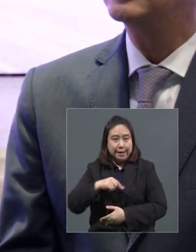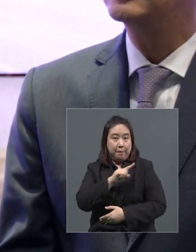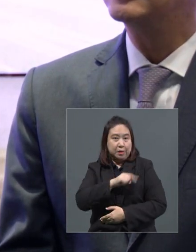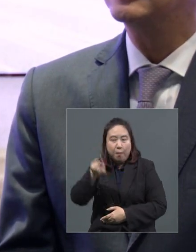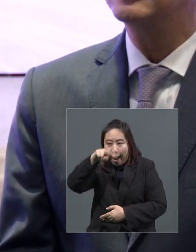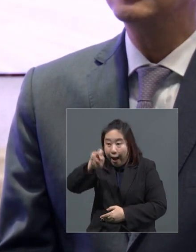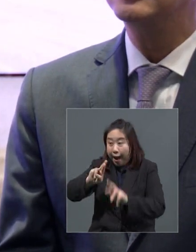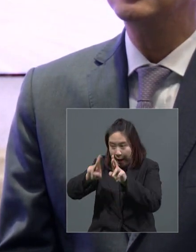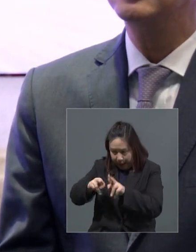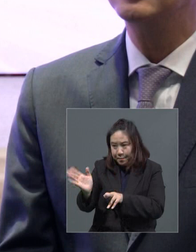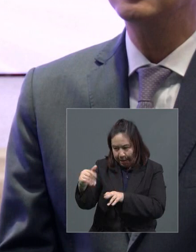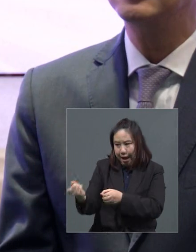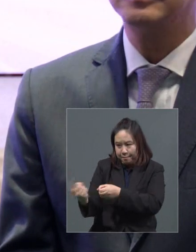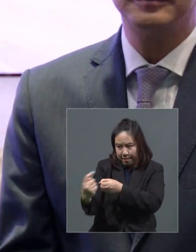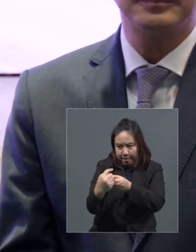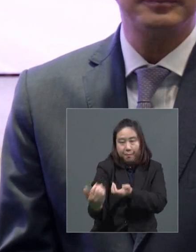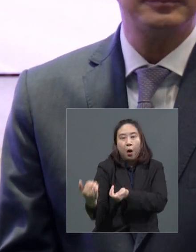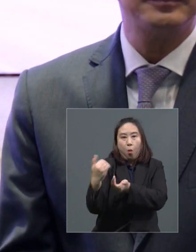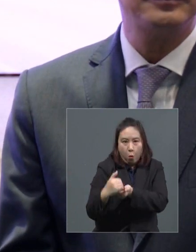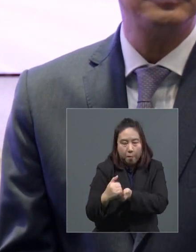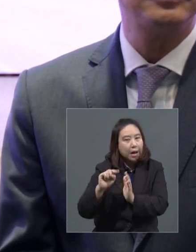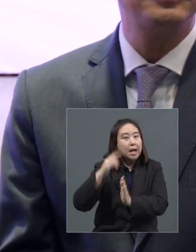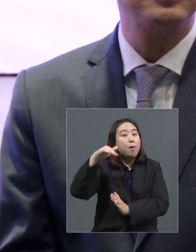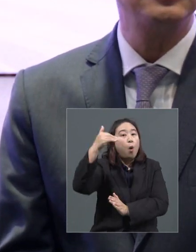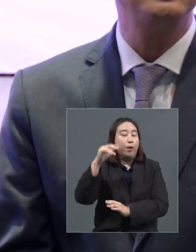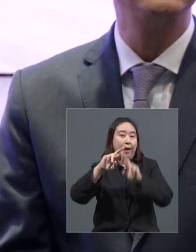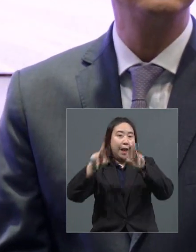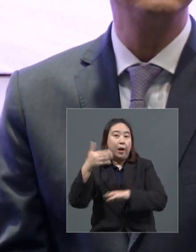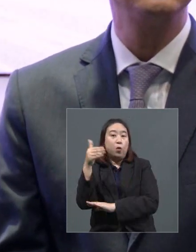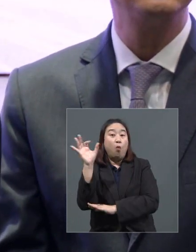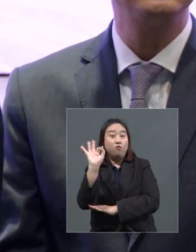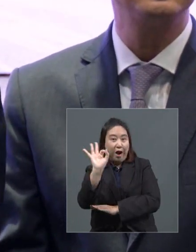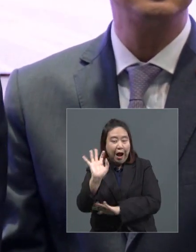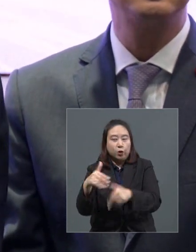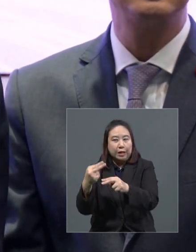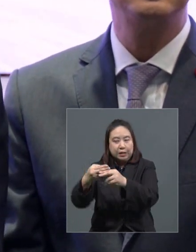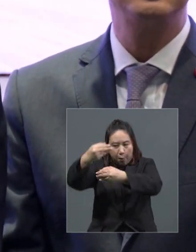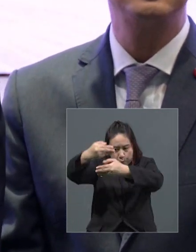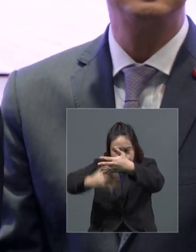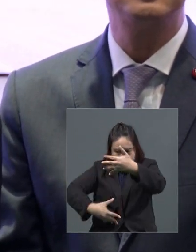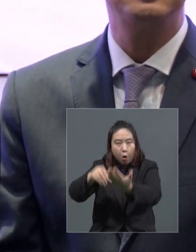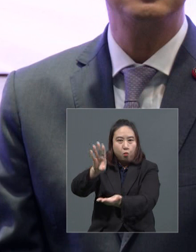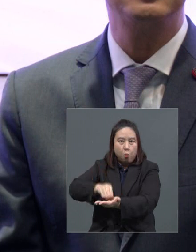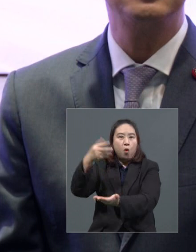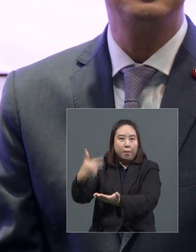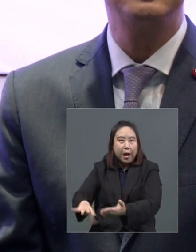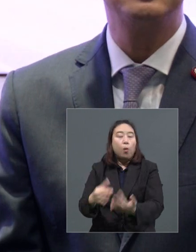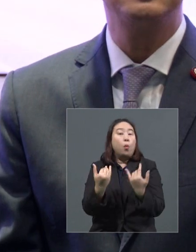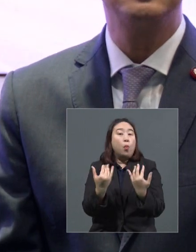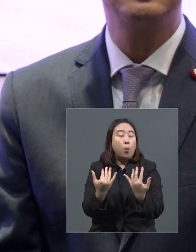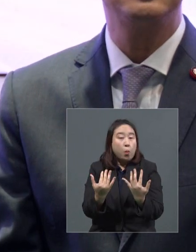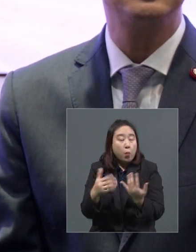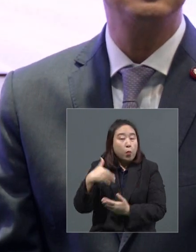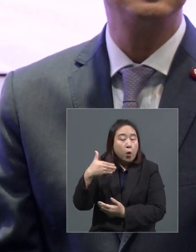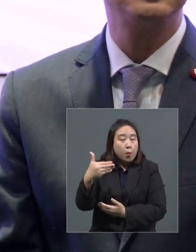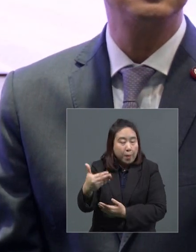มาเข้าร่วมโครงการนะครับก็จะเริ่มต้นด้วยการใช้ร้านงฟ้านี่ล่ะซึ่งขณะนี้ก็รวบรวมรายชื่อได้ทั้งหมดแล้วหลังจากนี้ก็จะต้องเข้าสู่กระบวน